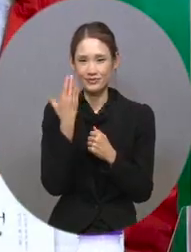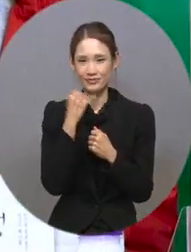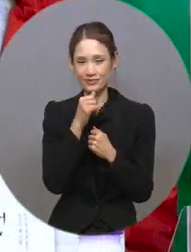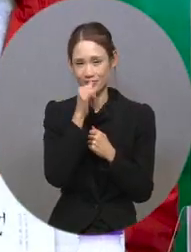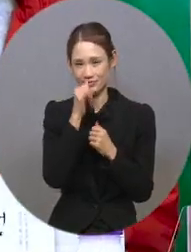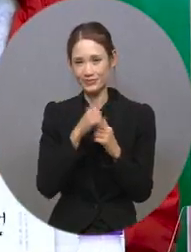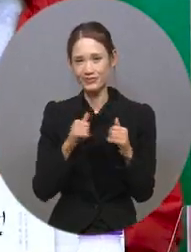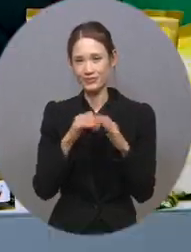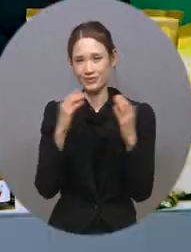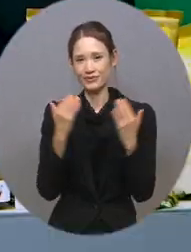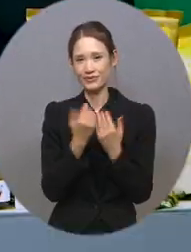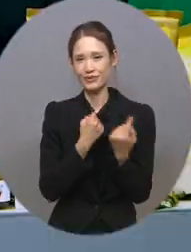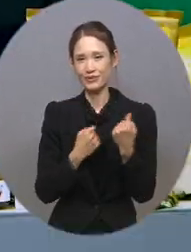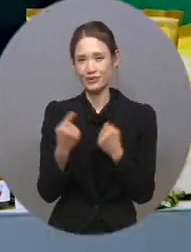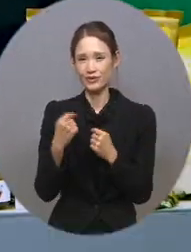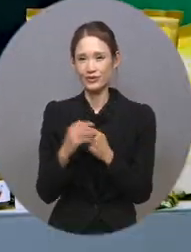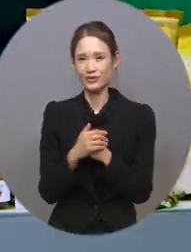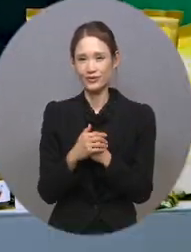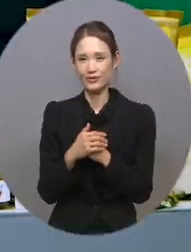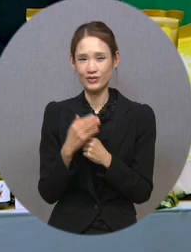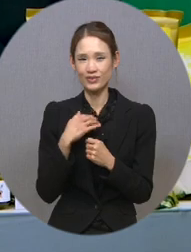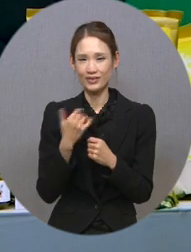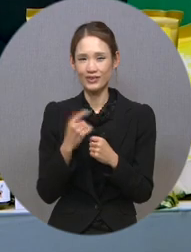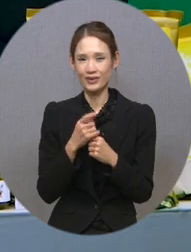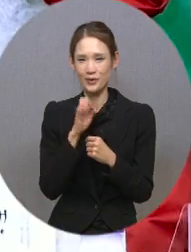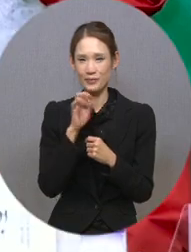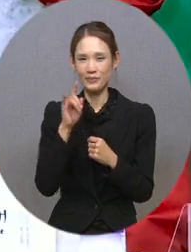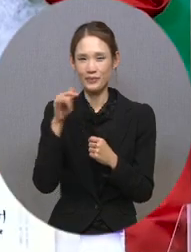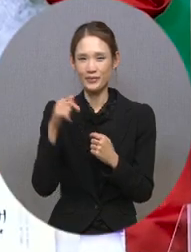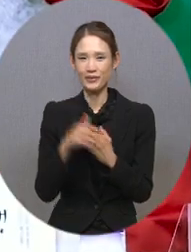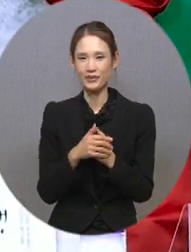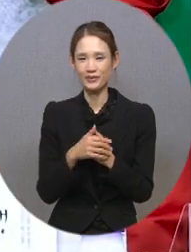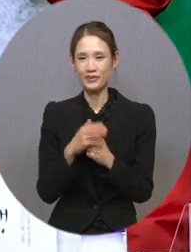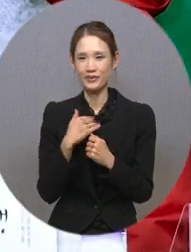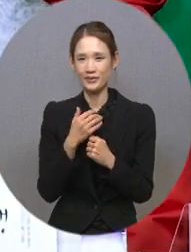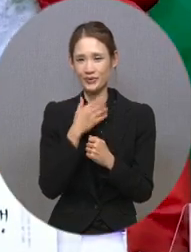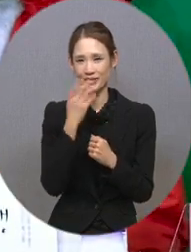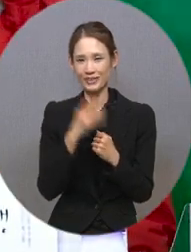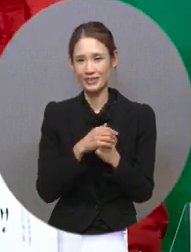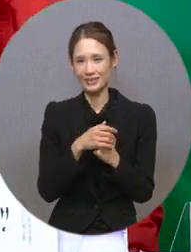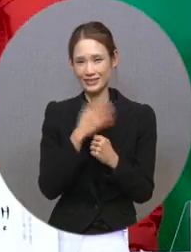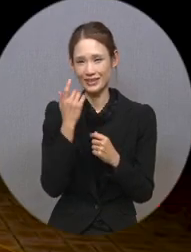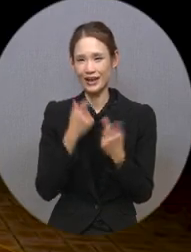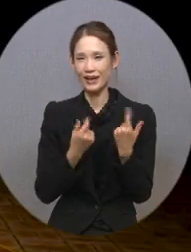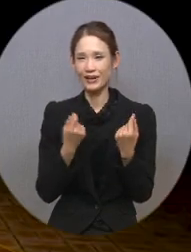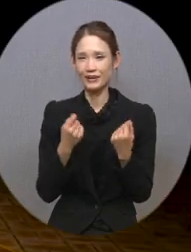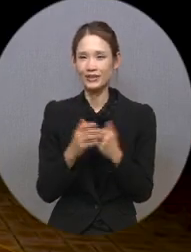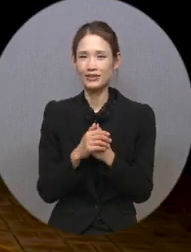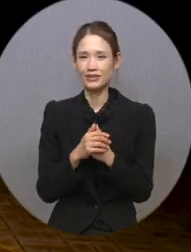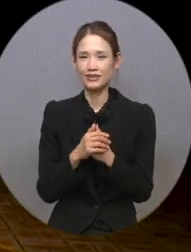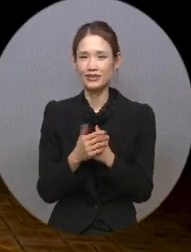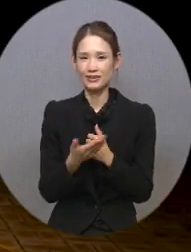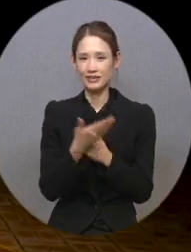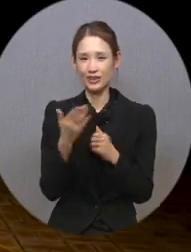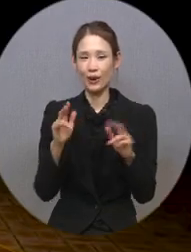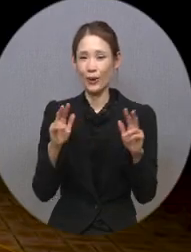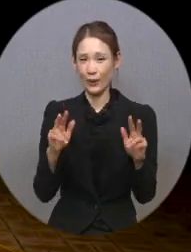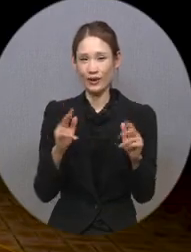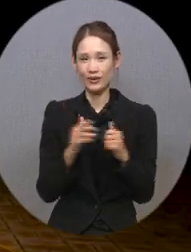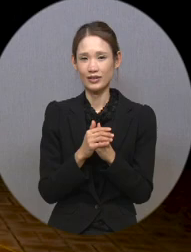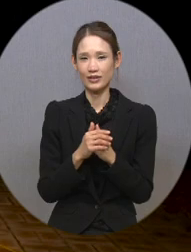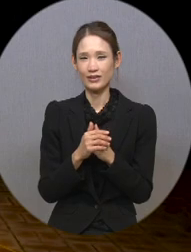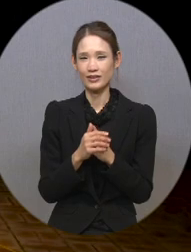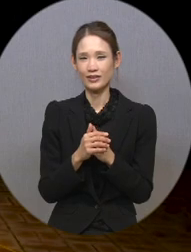분들만 다 이게 오셔가지고. 제 호가 매력이거든요. 아니에요. 네. 내 호는 이상형. 여러분, 여러분께서는 지금